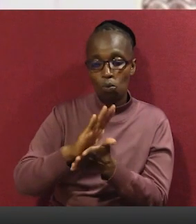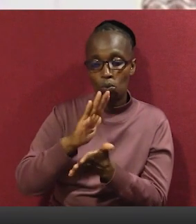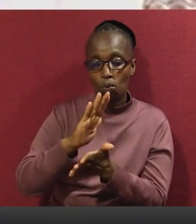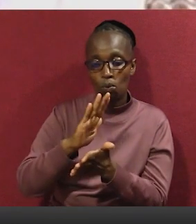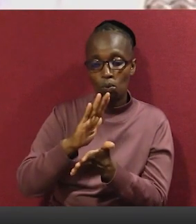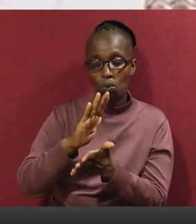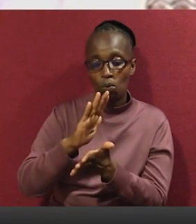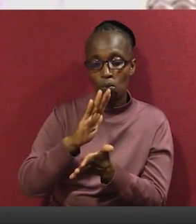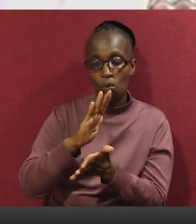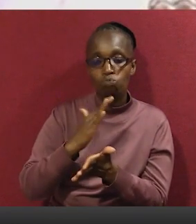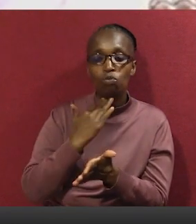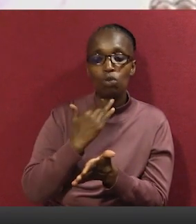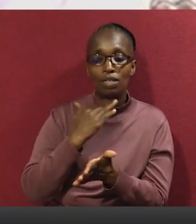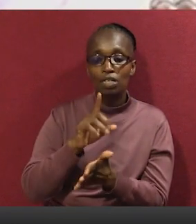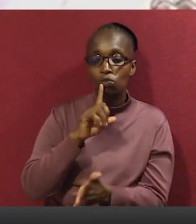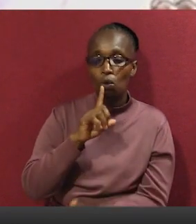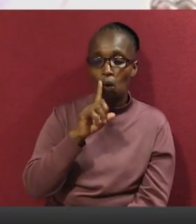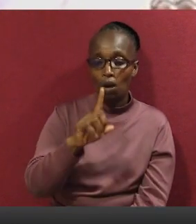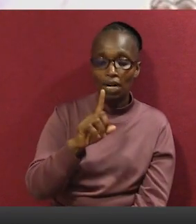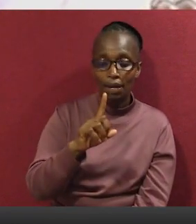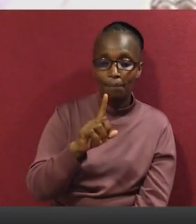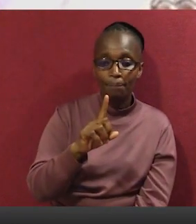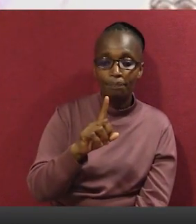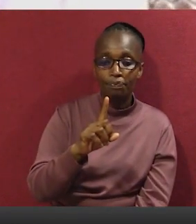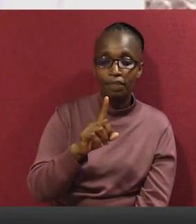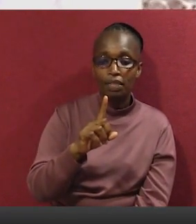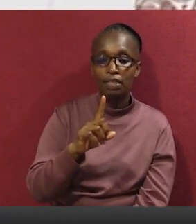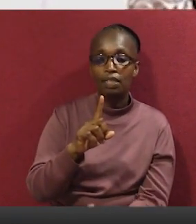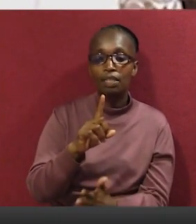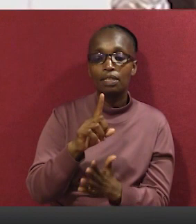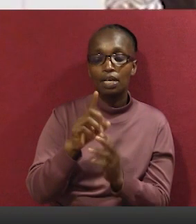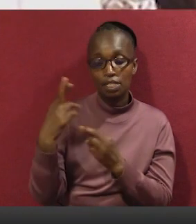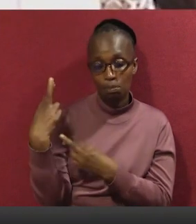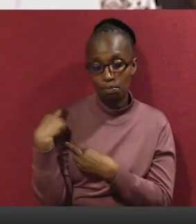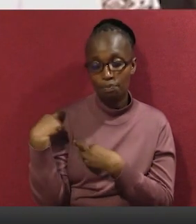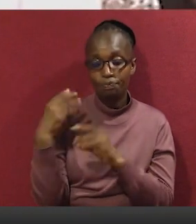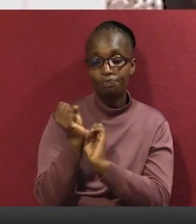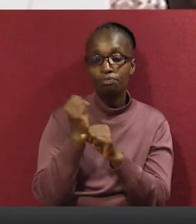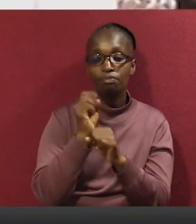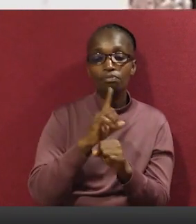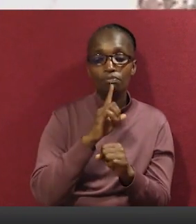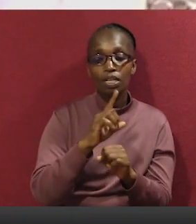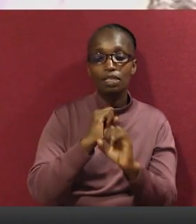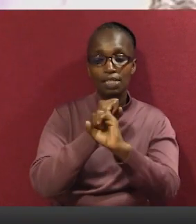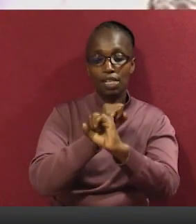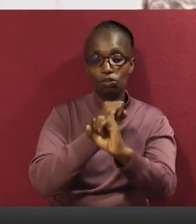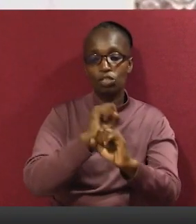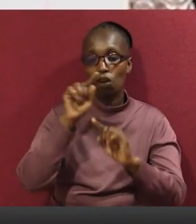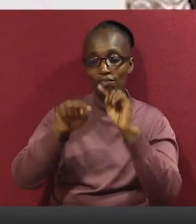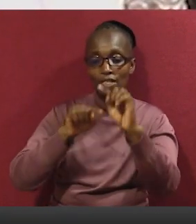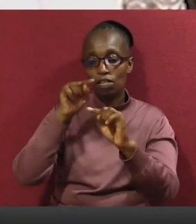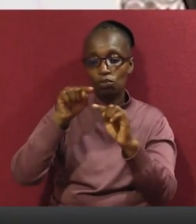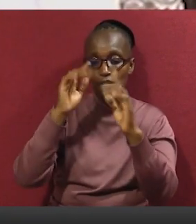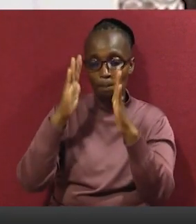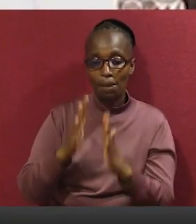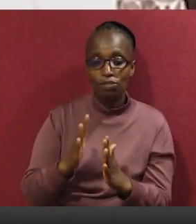wat kues mambo ya chama hata kama mimi niko kule adis baba kabisa na kama unataka